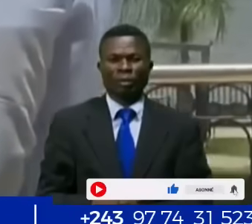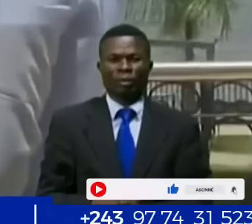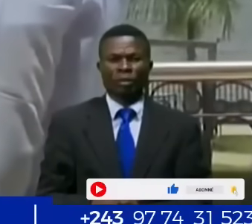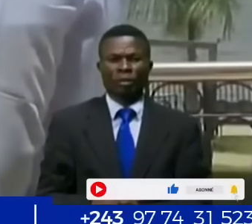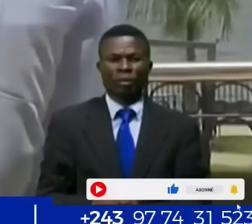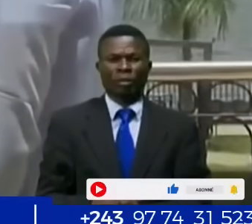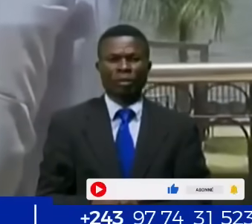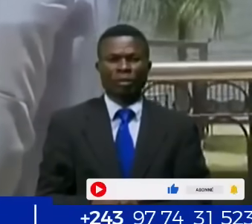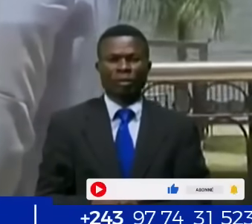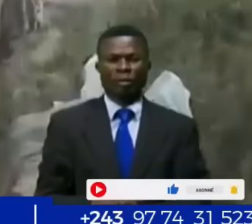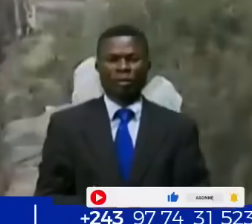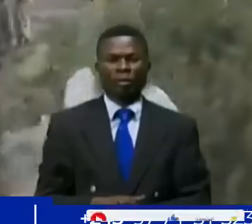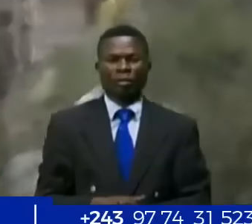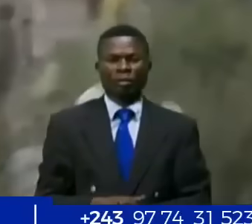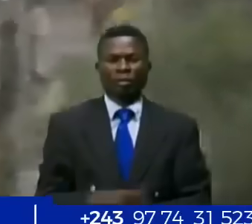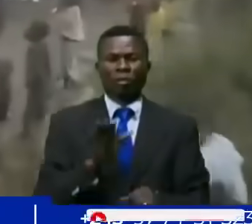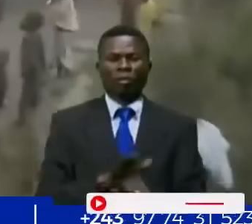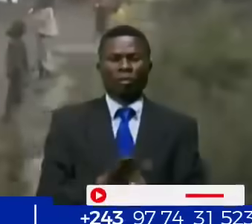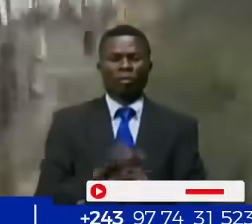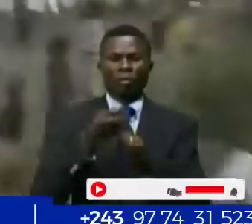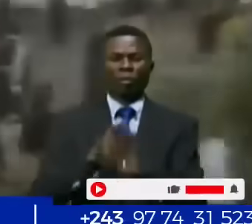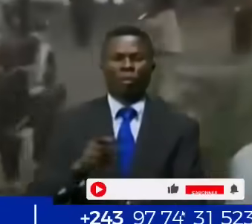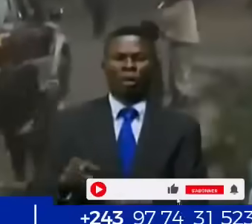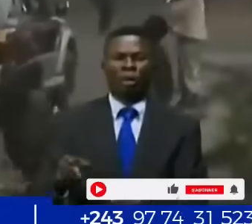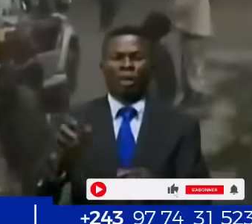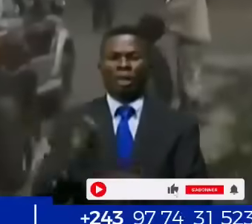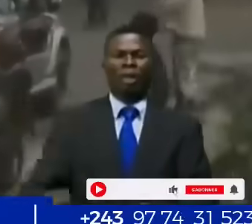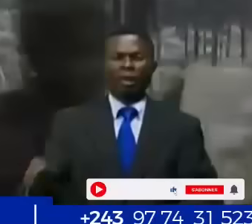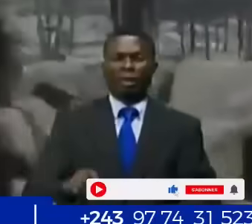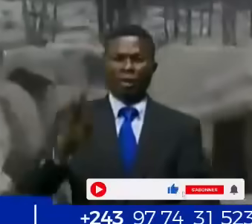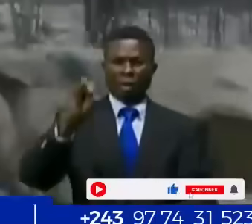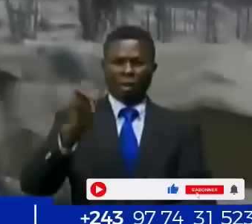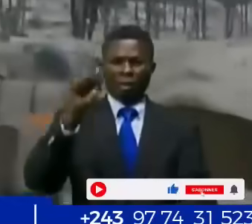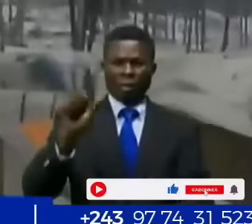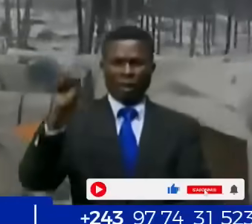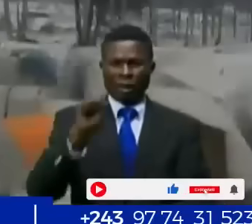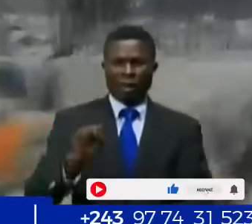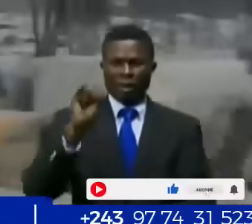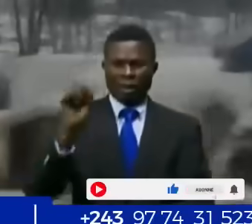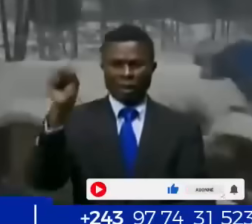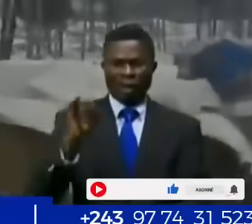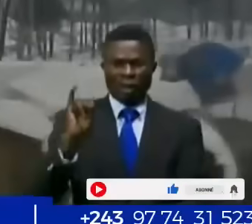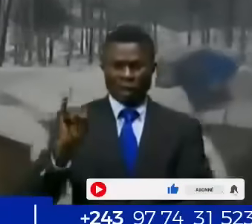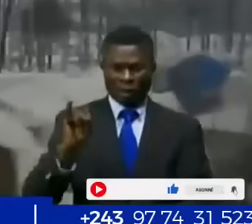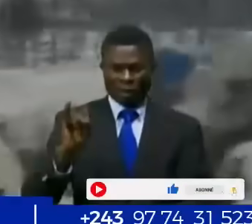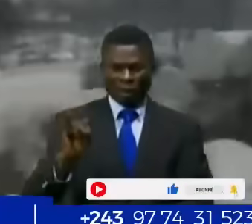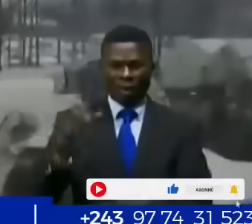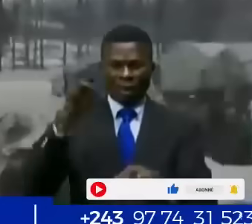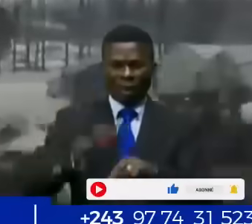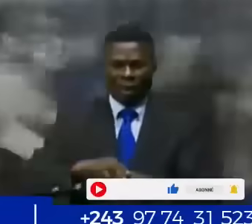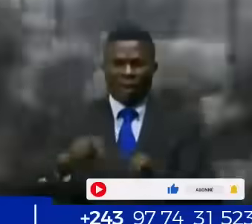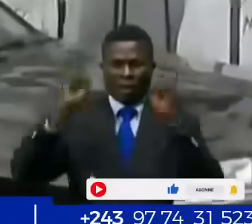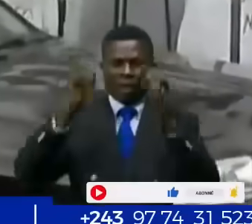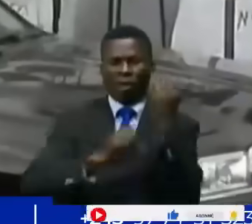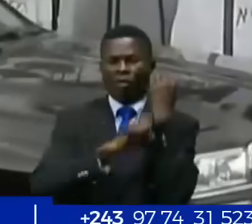Les déplacés de guerre venus de Massissi et Rutshuru, hébergés au camp Boulengu, au quartier vert, dans la ville de Goma,